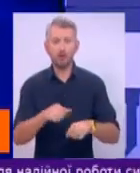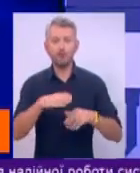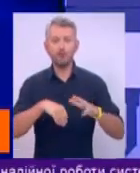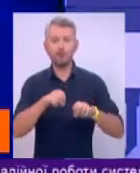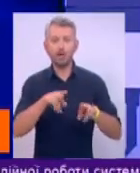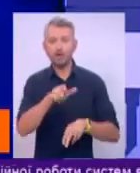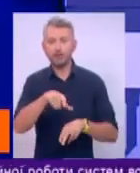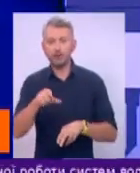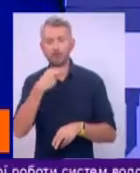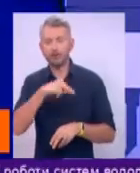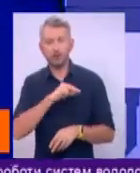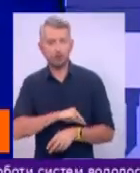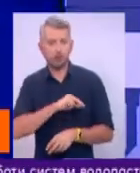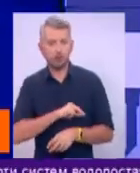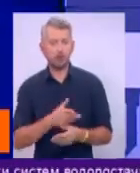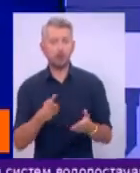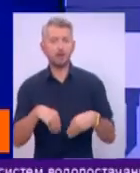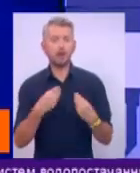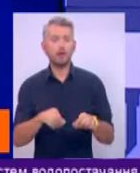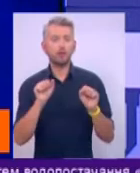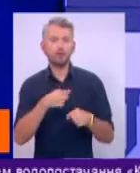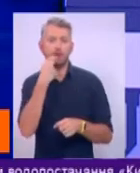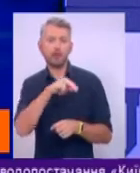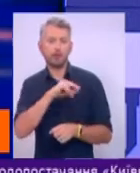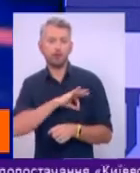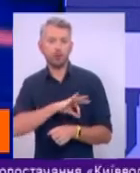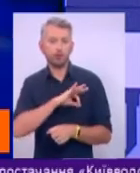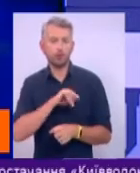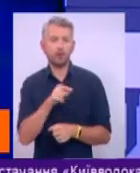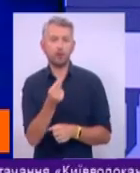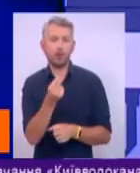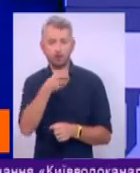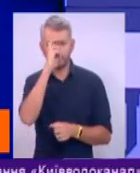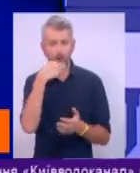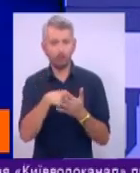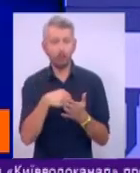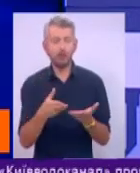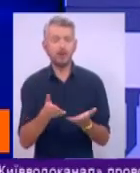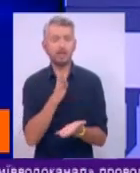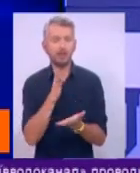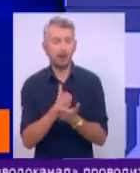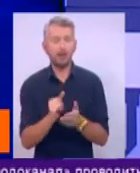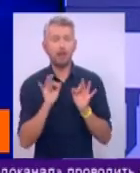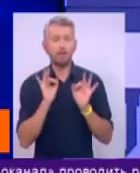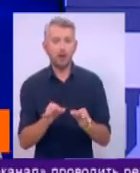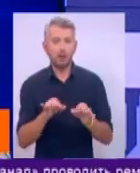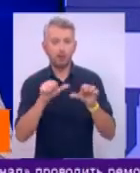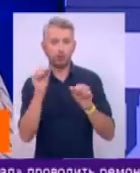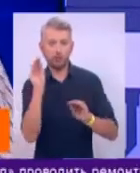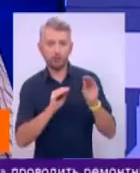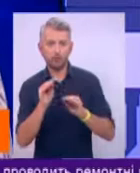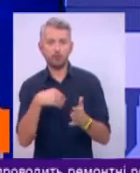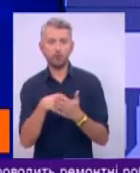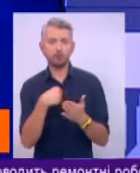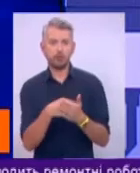фахівцям ефективно працювати, який дасть можливість ефективно використовувати ті кошти в державному бюджеті, які є, і правильно сформувати бюджетний